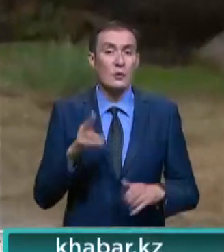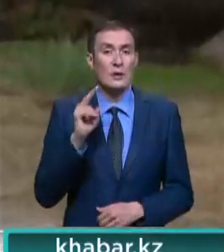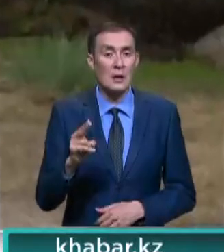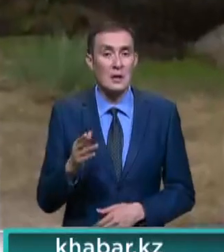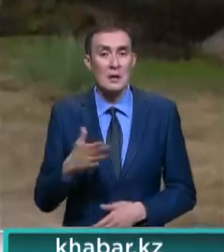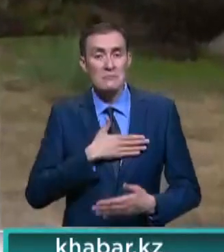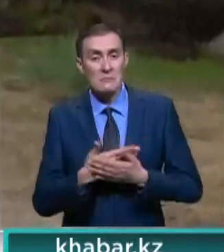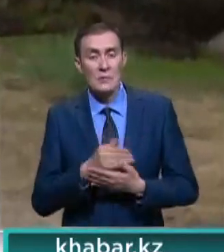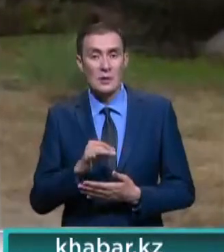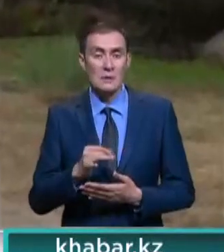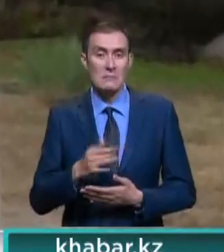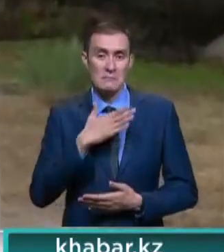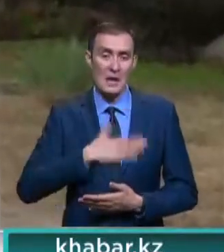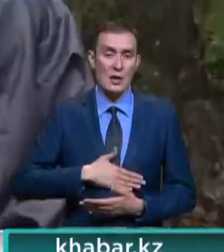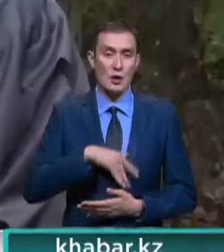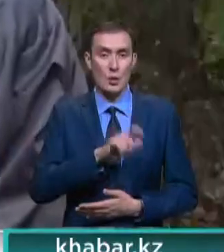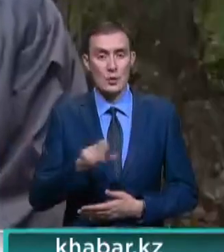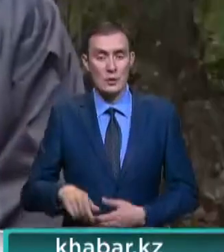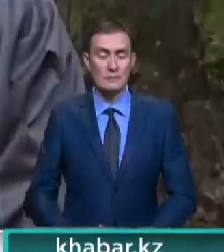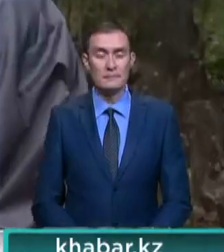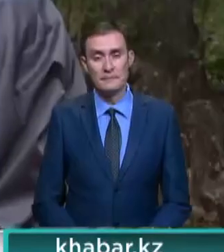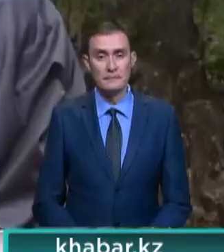здесь неравнодушные и дружелюбные люди.